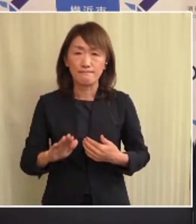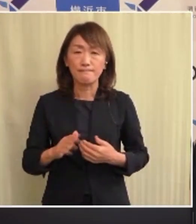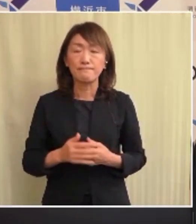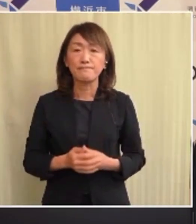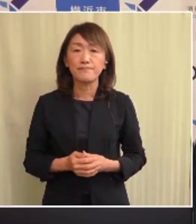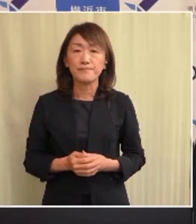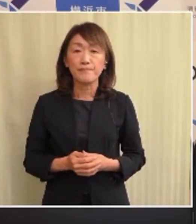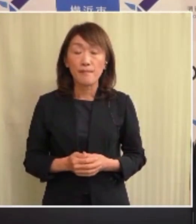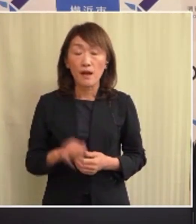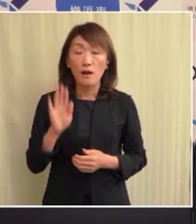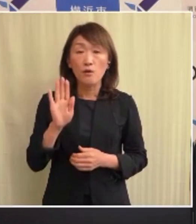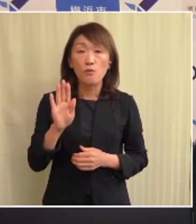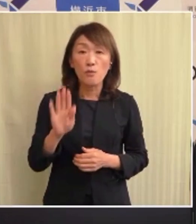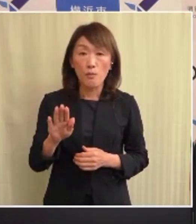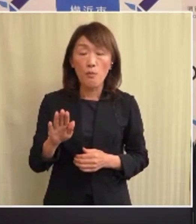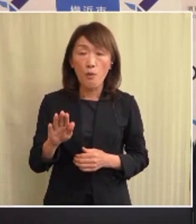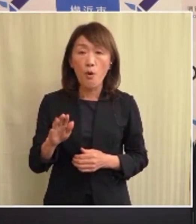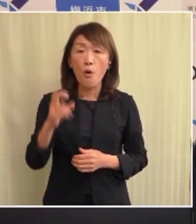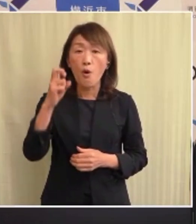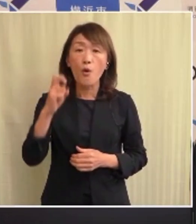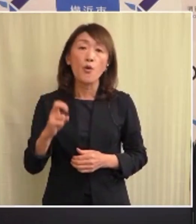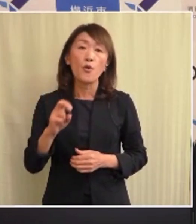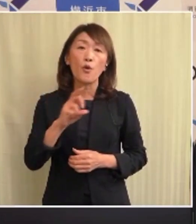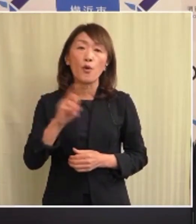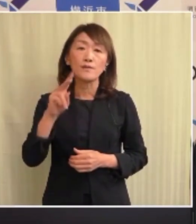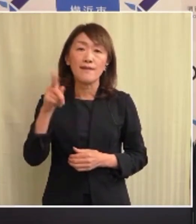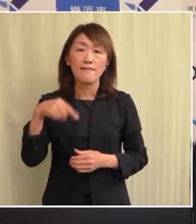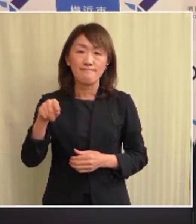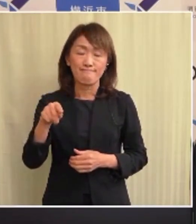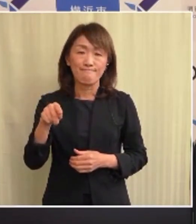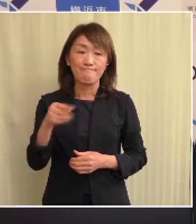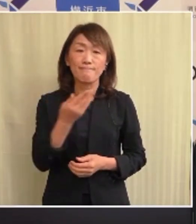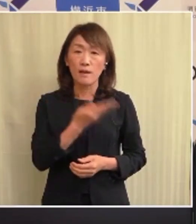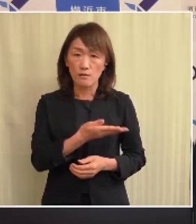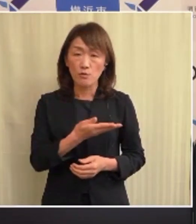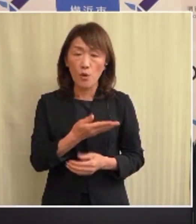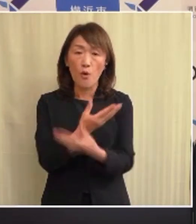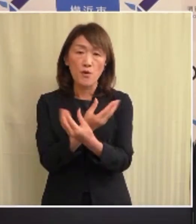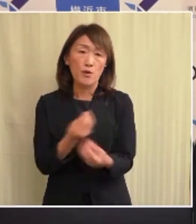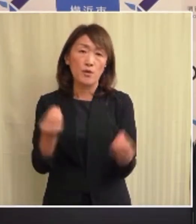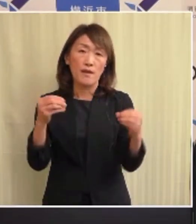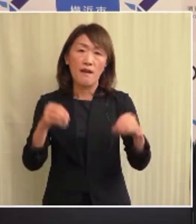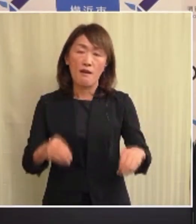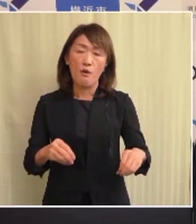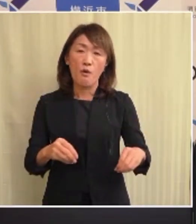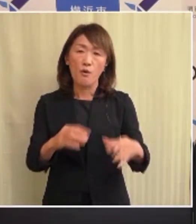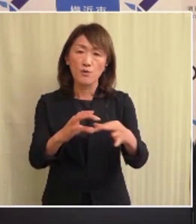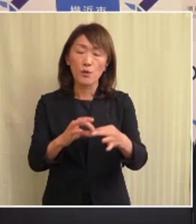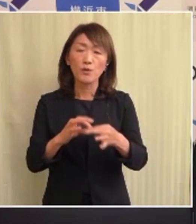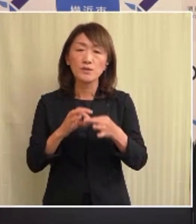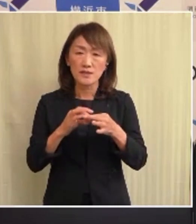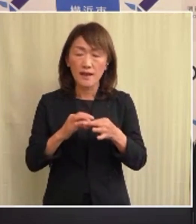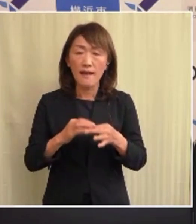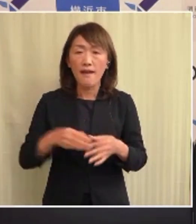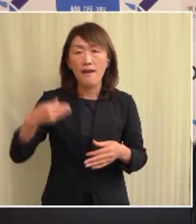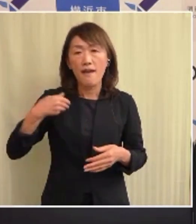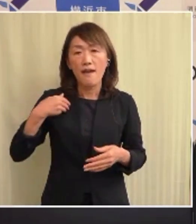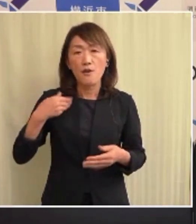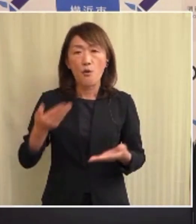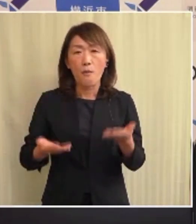で、今後もですね、ローゼンさんとの連携協定を通じまして、栄養バランスの良い食